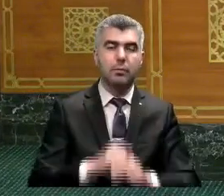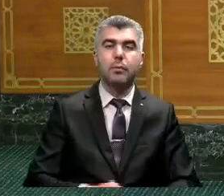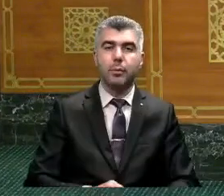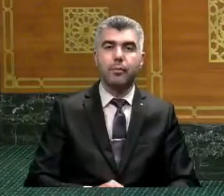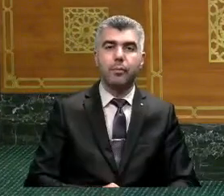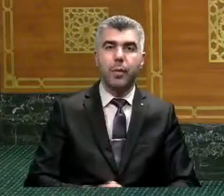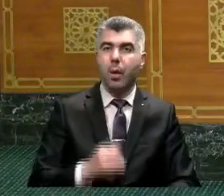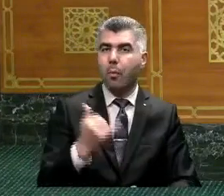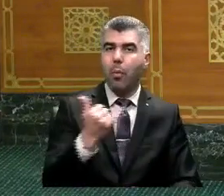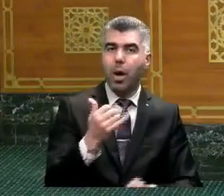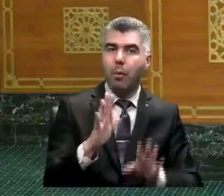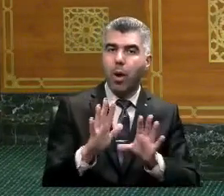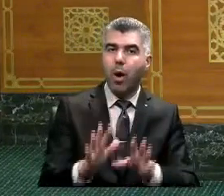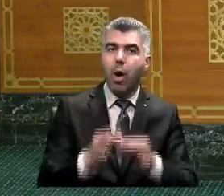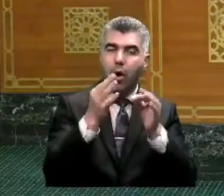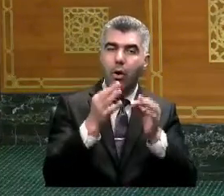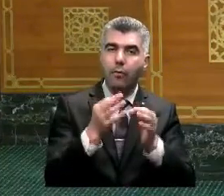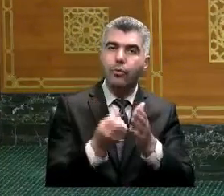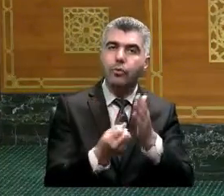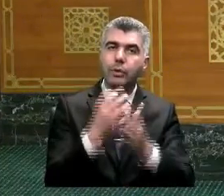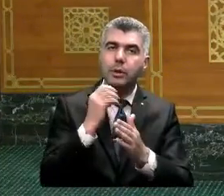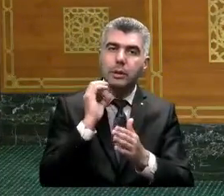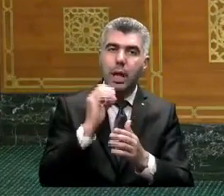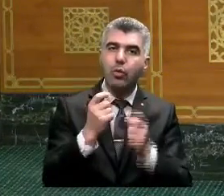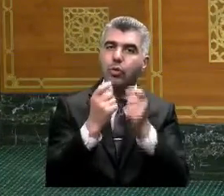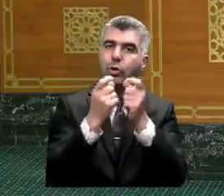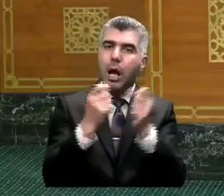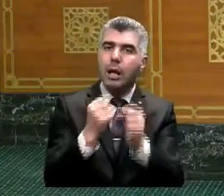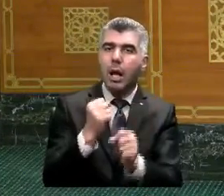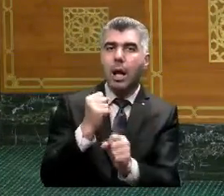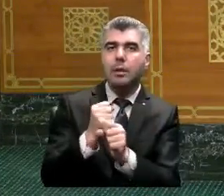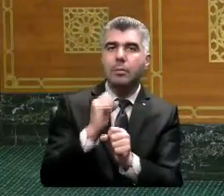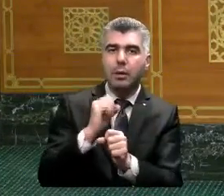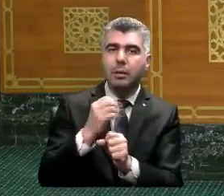خلق الظروف الملائمة لتشجيع الاستثمار في هذا القطاع. وشكراً.